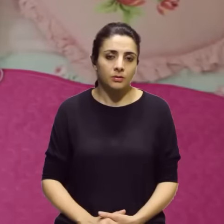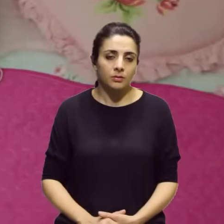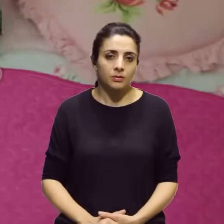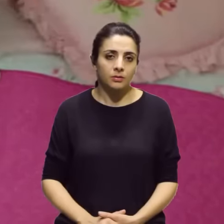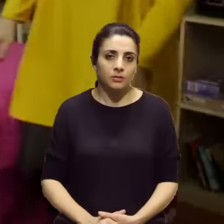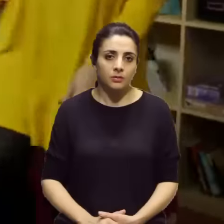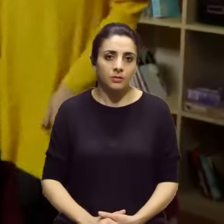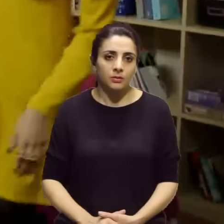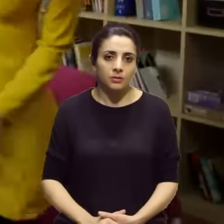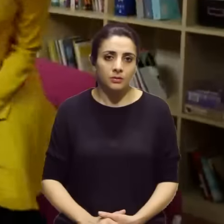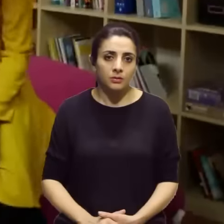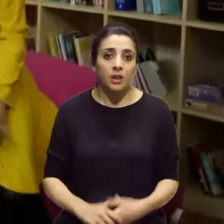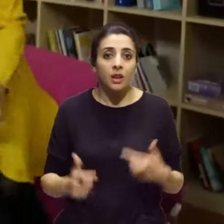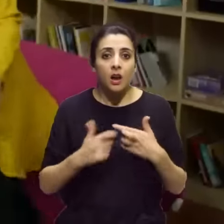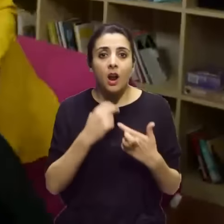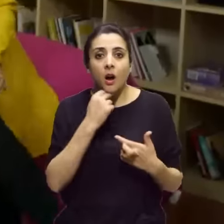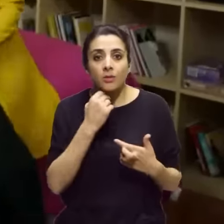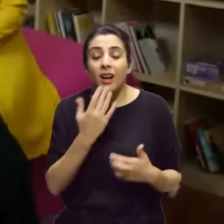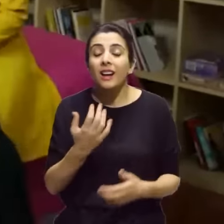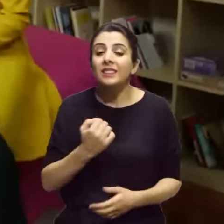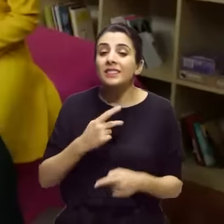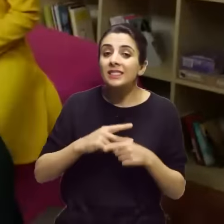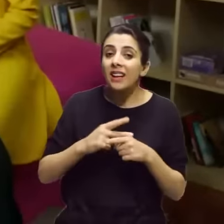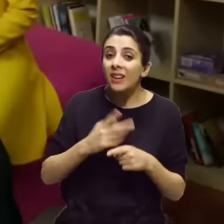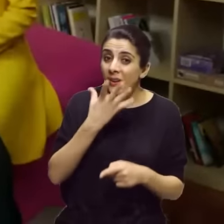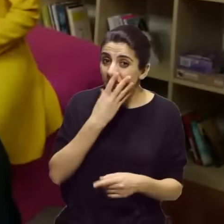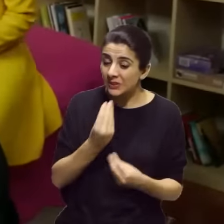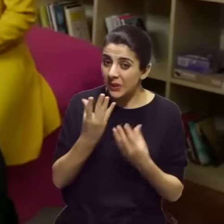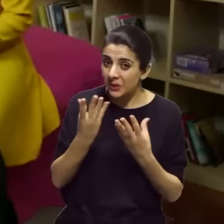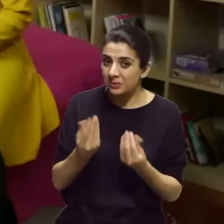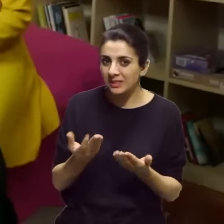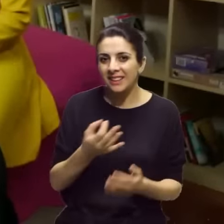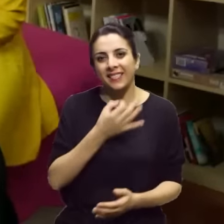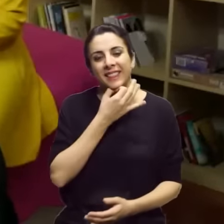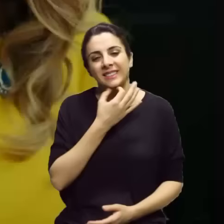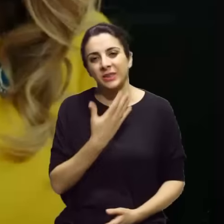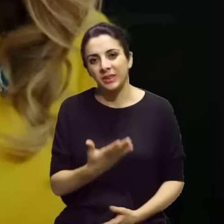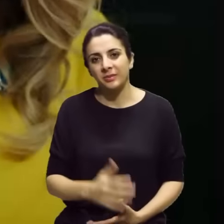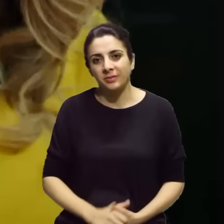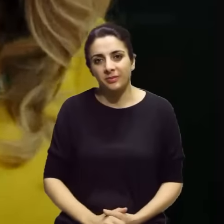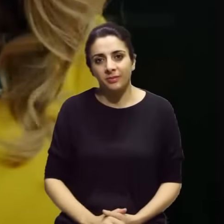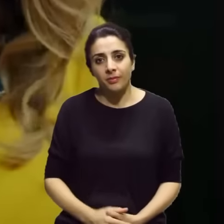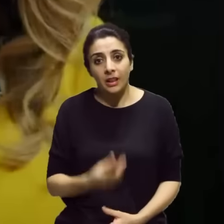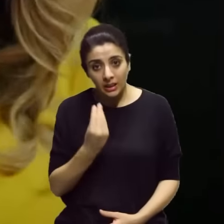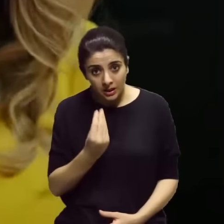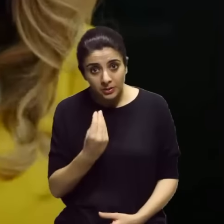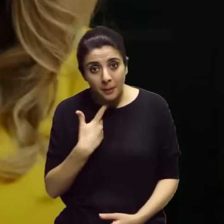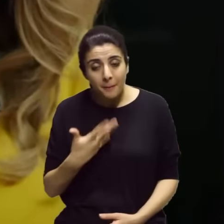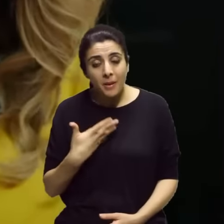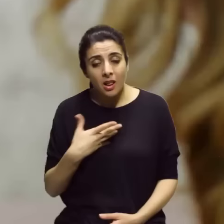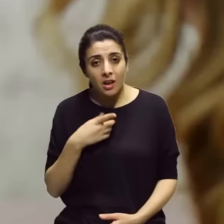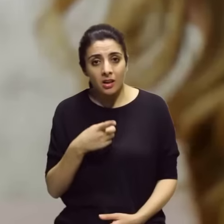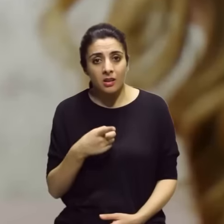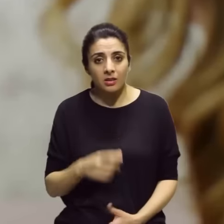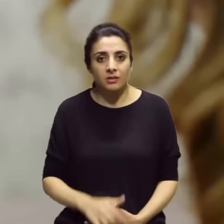bir kolye var. Yeni fark etti. Ay Zeyno, ne kadar güzel olmuşsun. Ay teşekkür ederim. İyi misin sen? Merak ettim